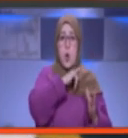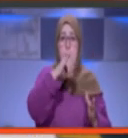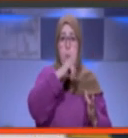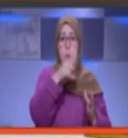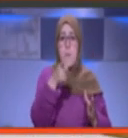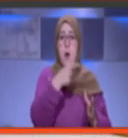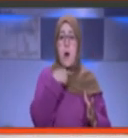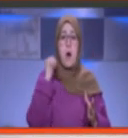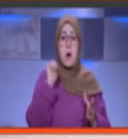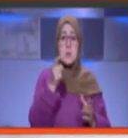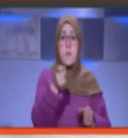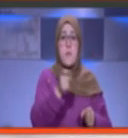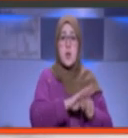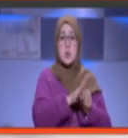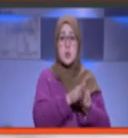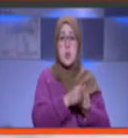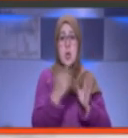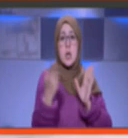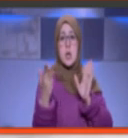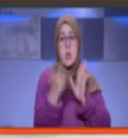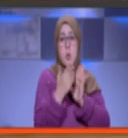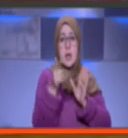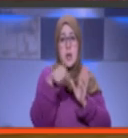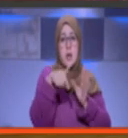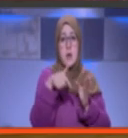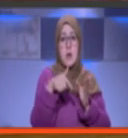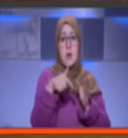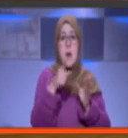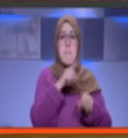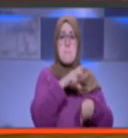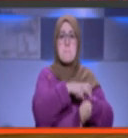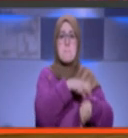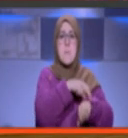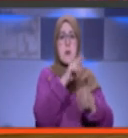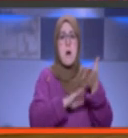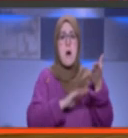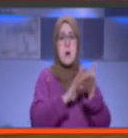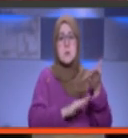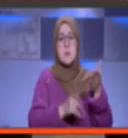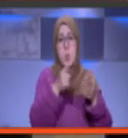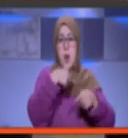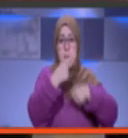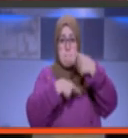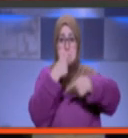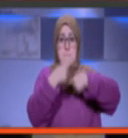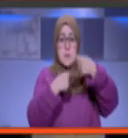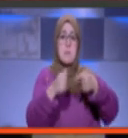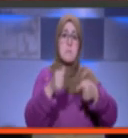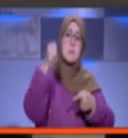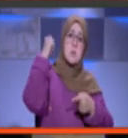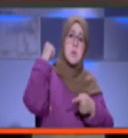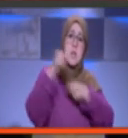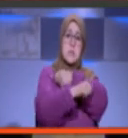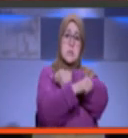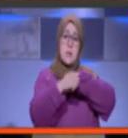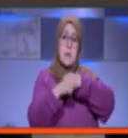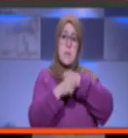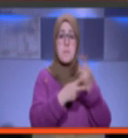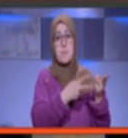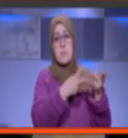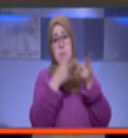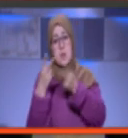الجهود الدولية لمواجهة الوباء القاتل. وعلى مدى الأسابيع الماضية أثارت الدعوة لانعقاد